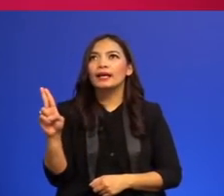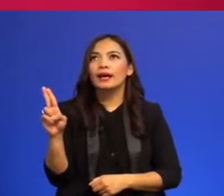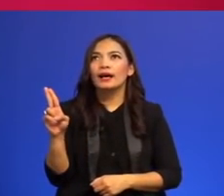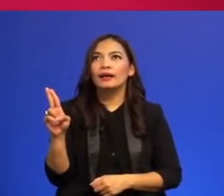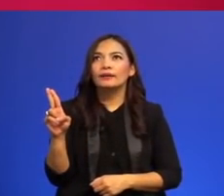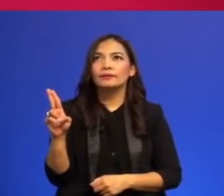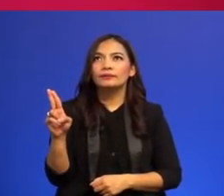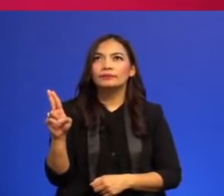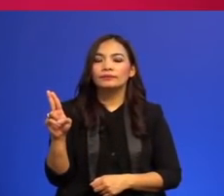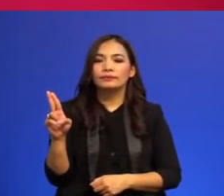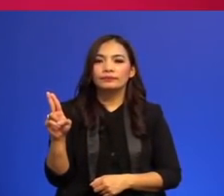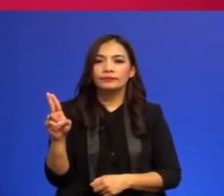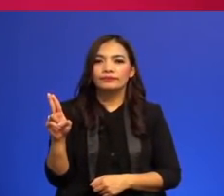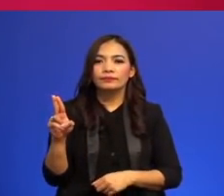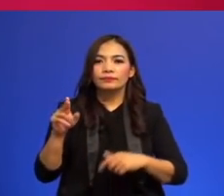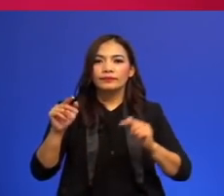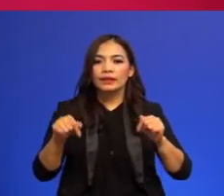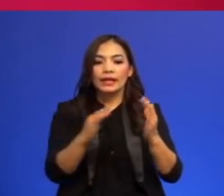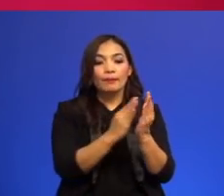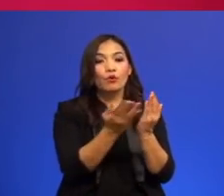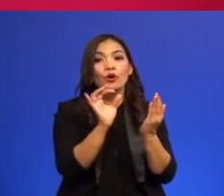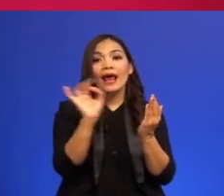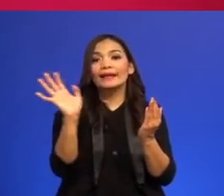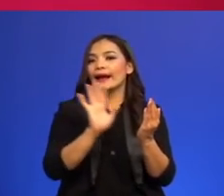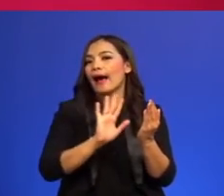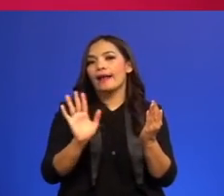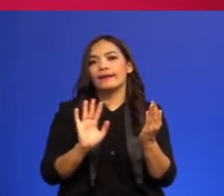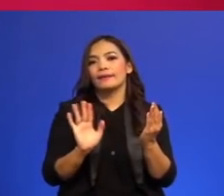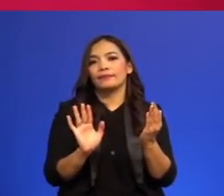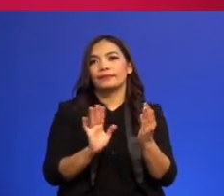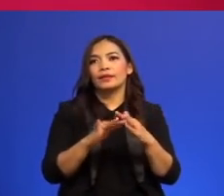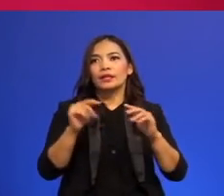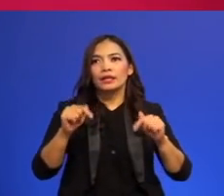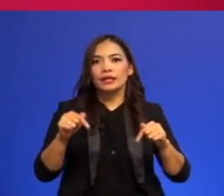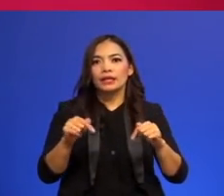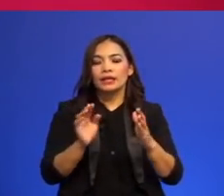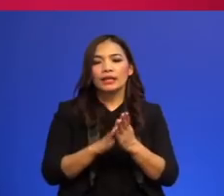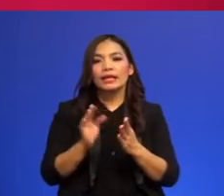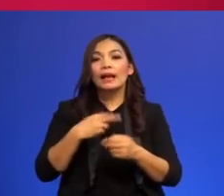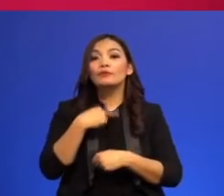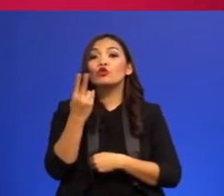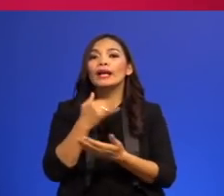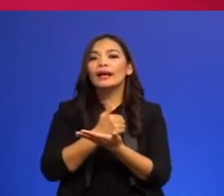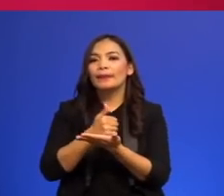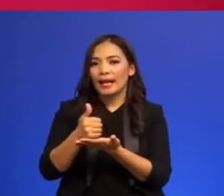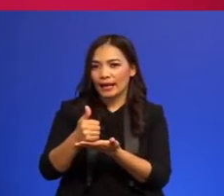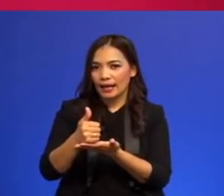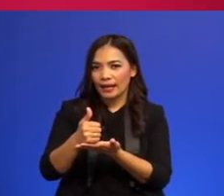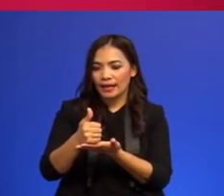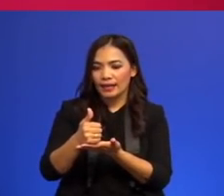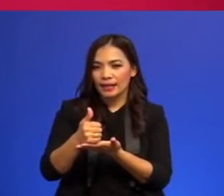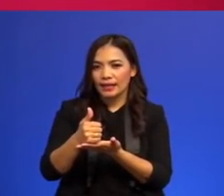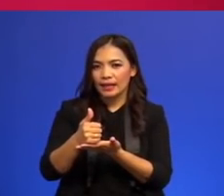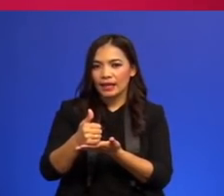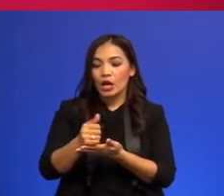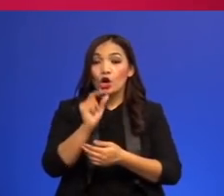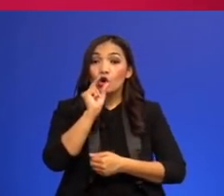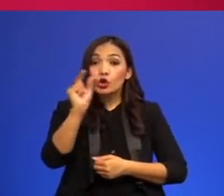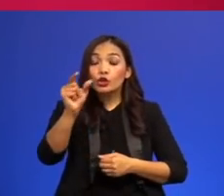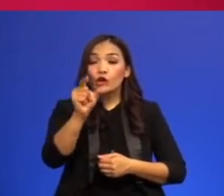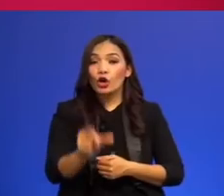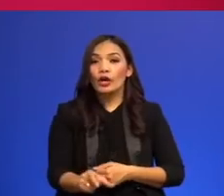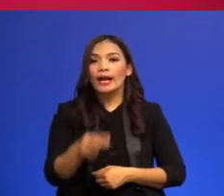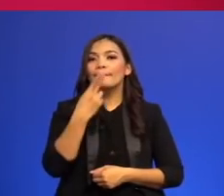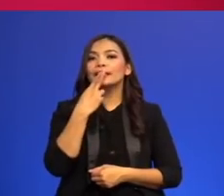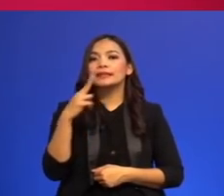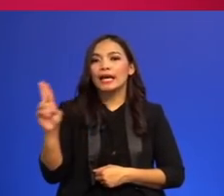kalau di buku lain tidak ada. Ini ada di Suara Kebenaran. Bagi orang